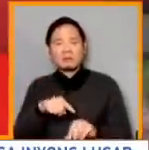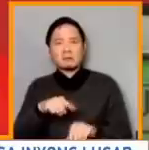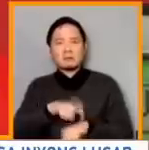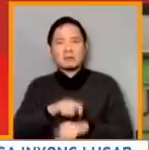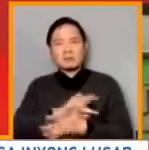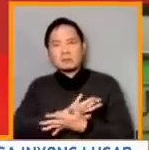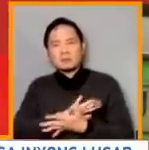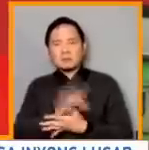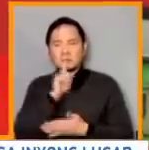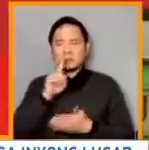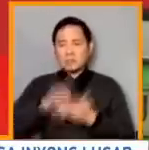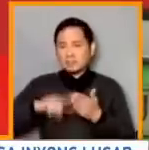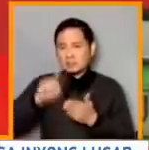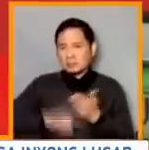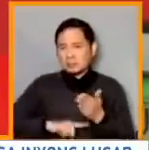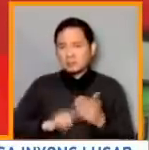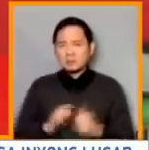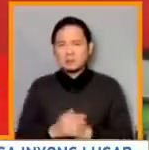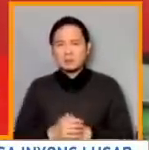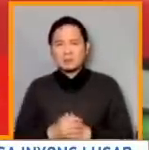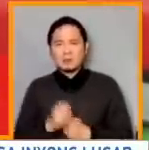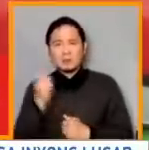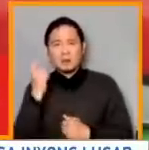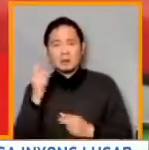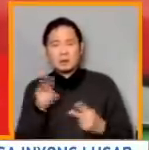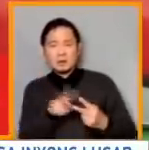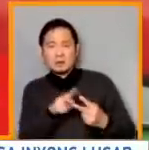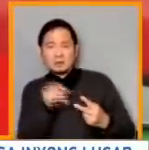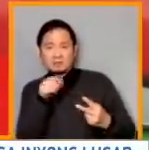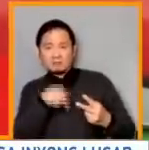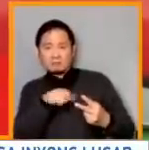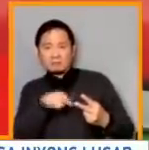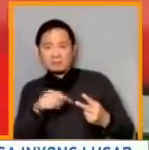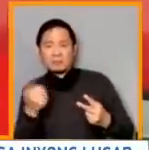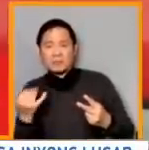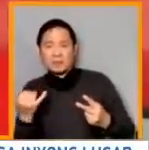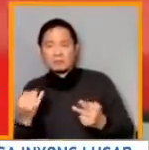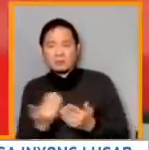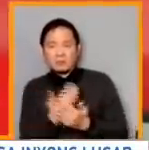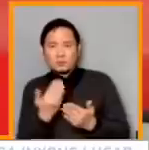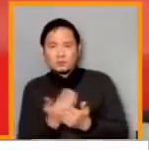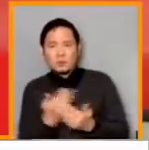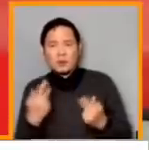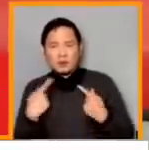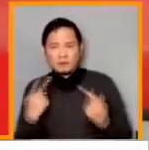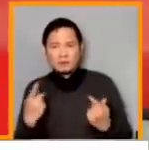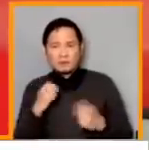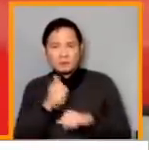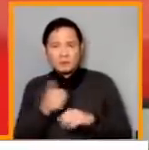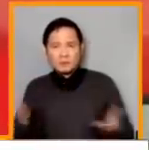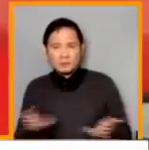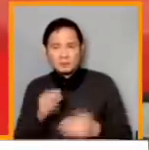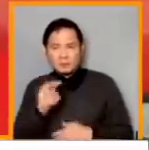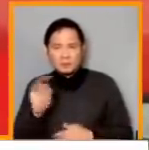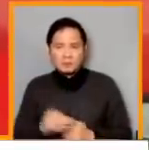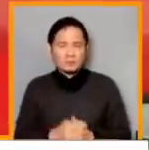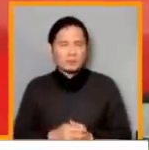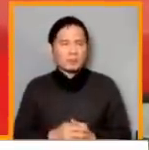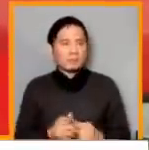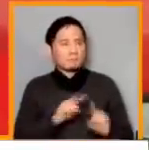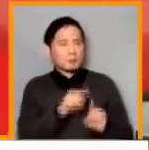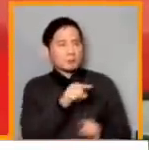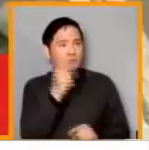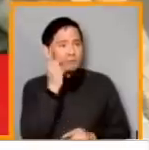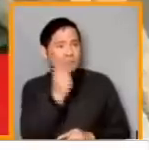mga modernas naman na POG at saka UB na bumabiyahe sa ibang mga parte ng Metro Manila. Kayo po mismo nakakakita ng sitwasyon